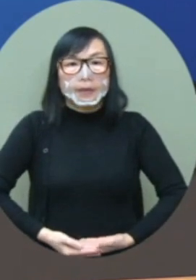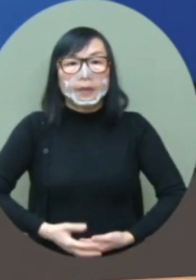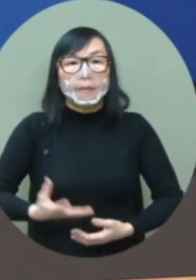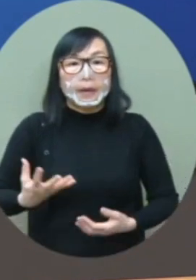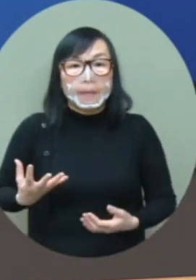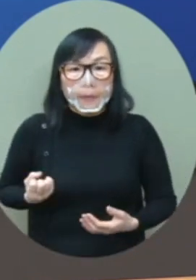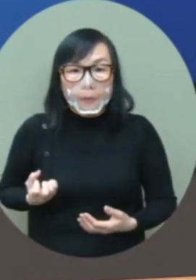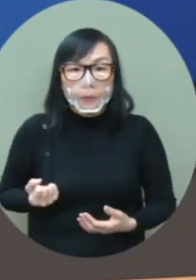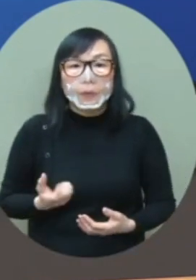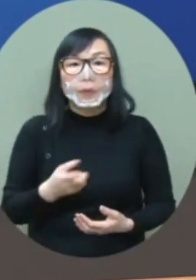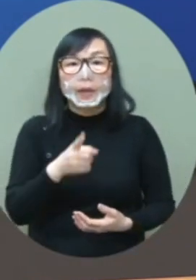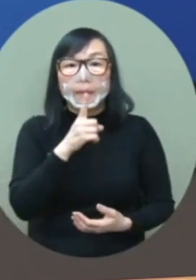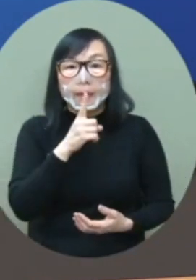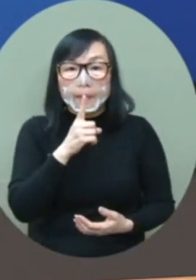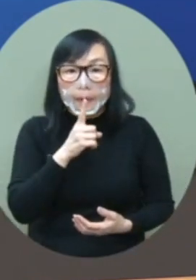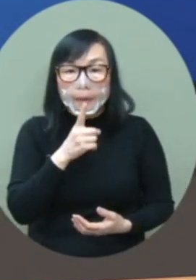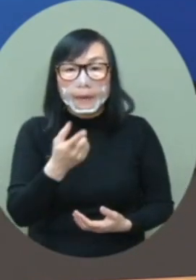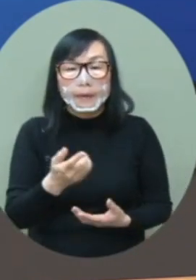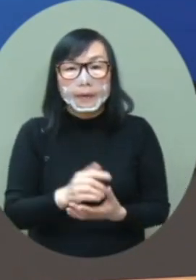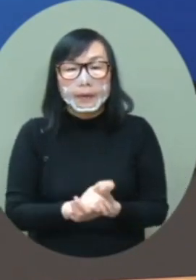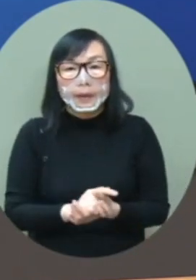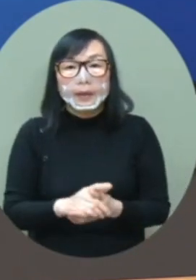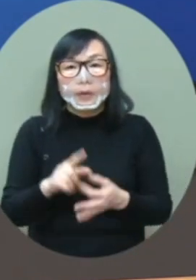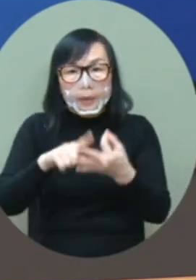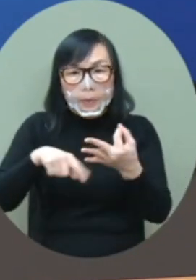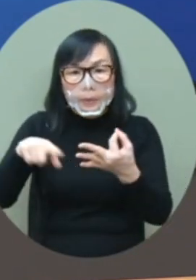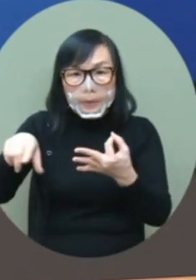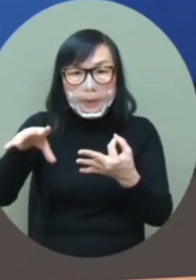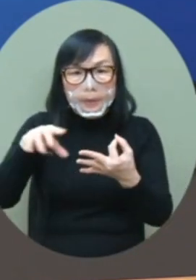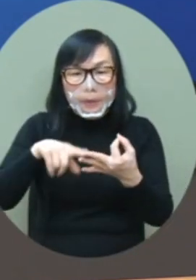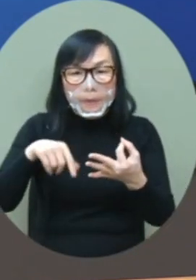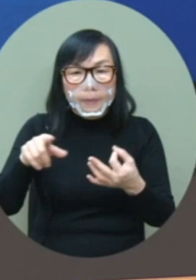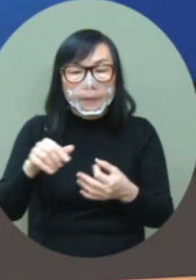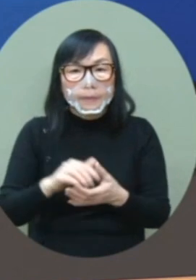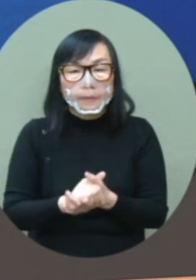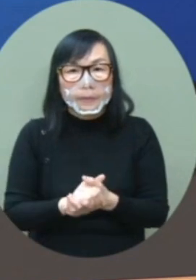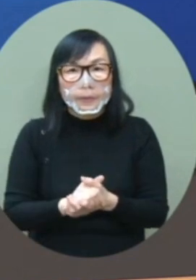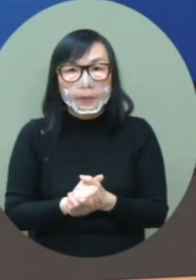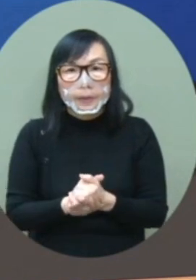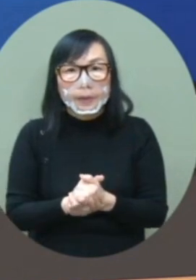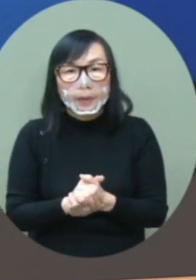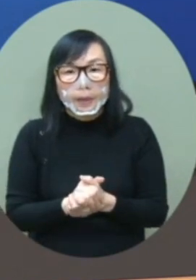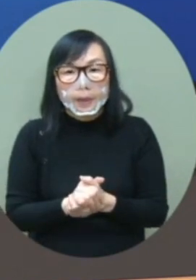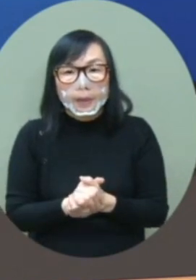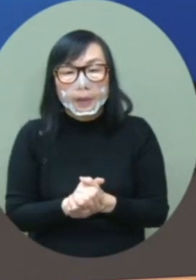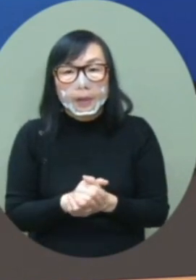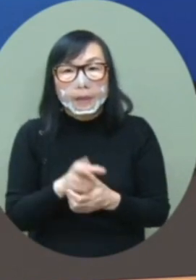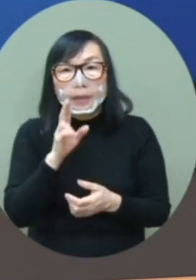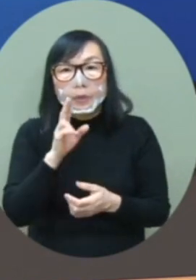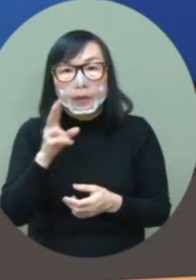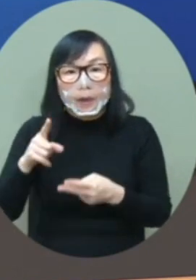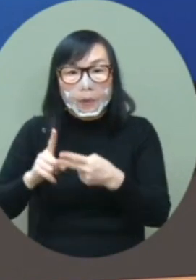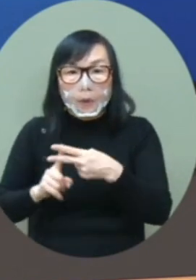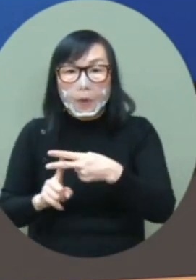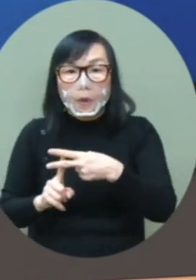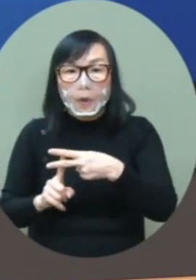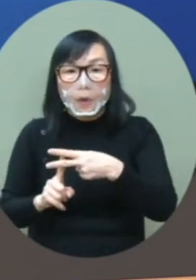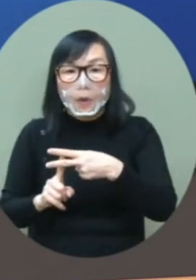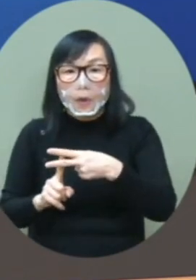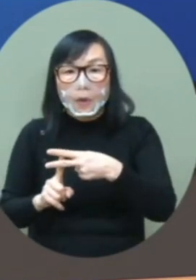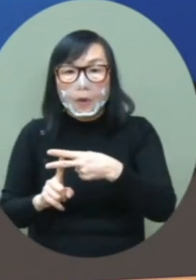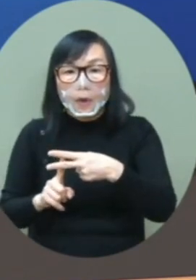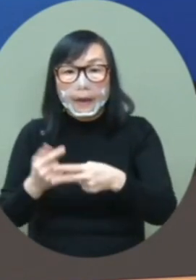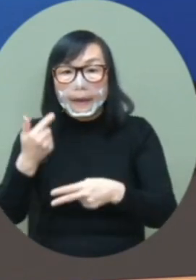乳媽媽嘅，咁都係用 Paxlovid 啦。咁如果佢係有譬如有肝嘅問題，有肝硬